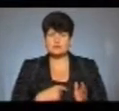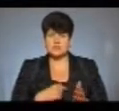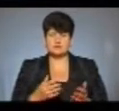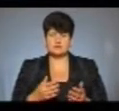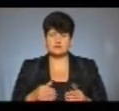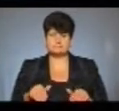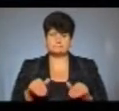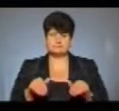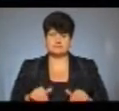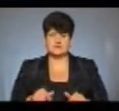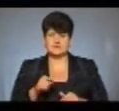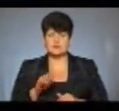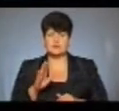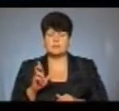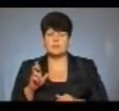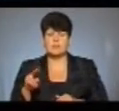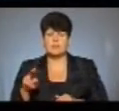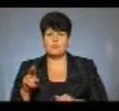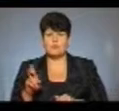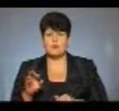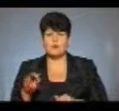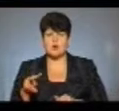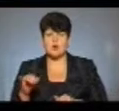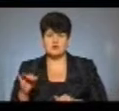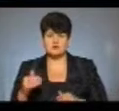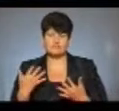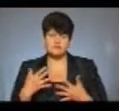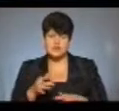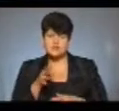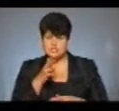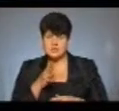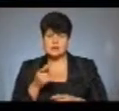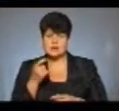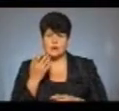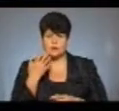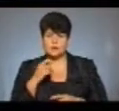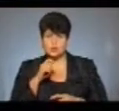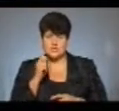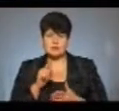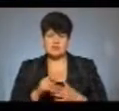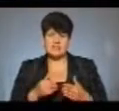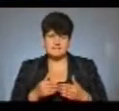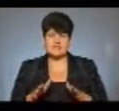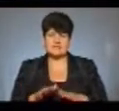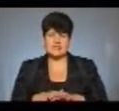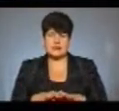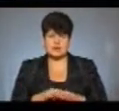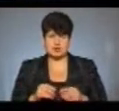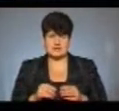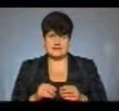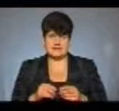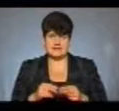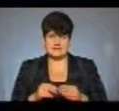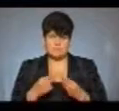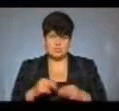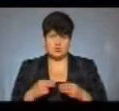утримались, серед них Володимир Болєщук. Настав час вже Україні відкривати ринок землі. Те, що потрібно